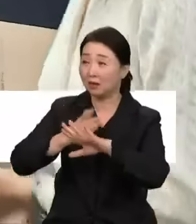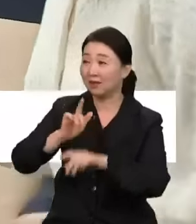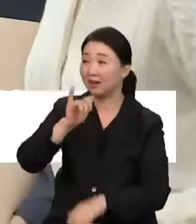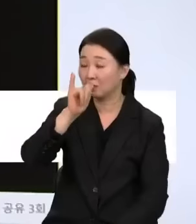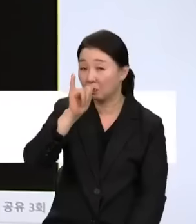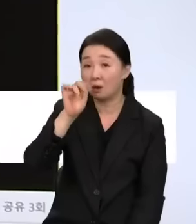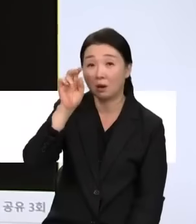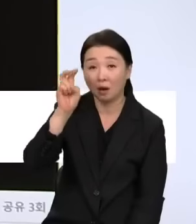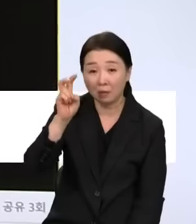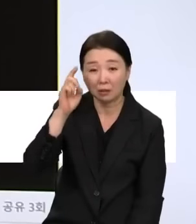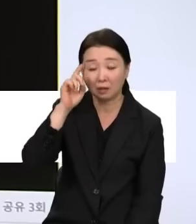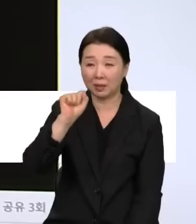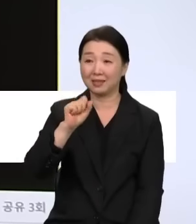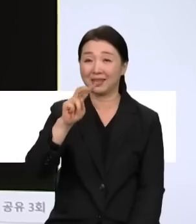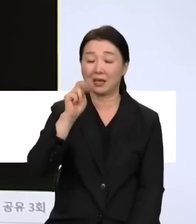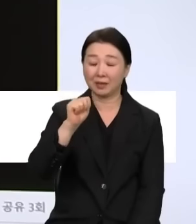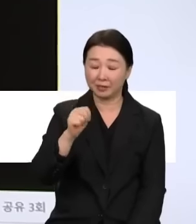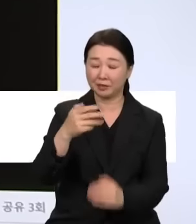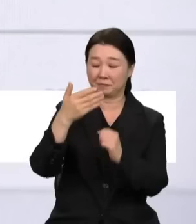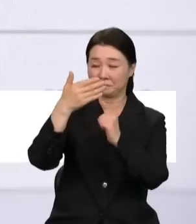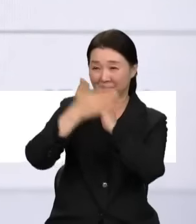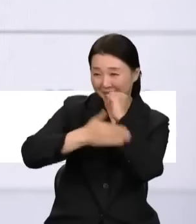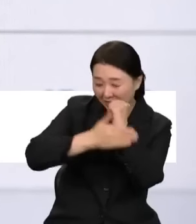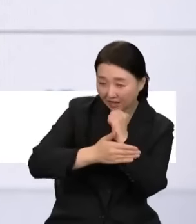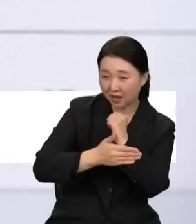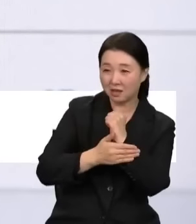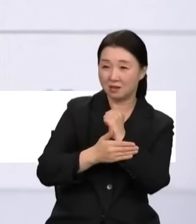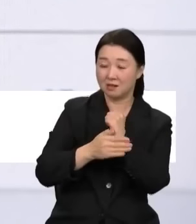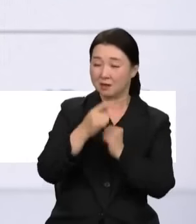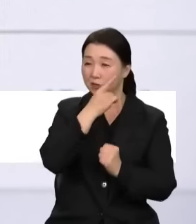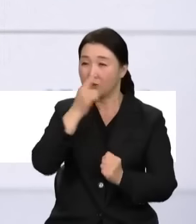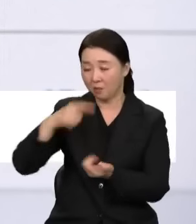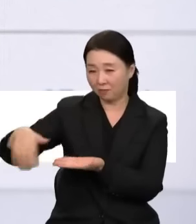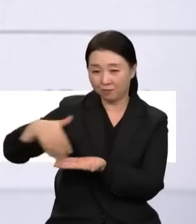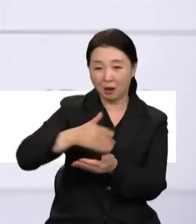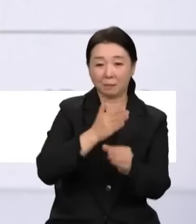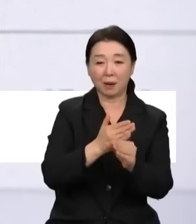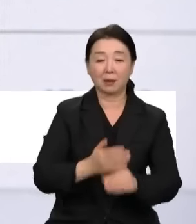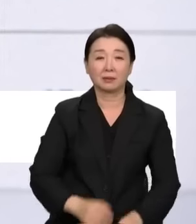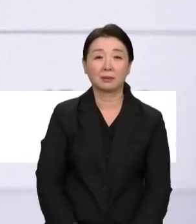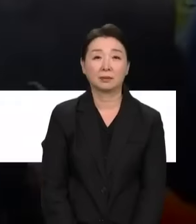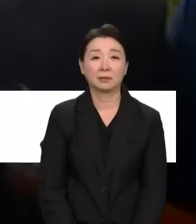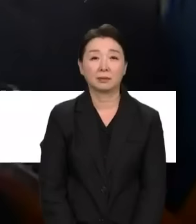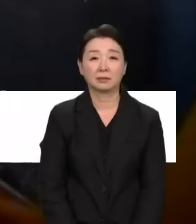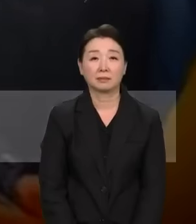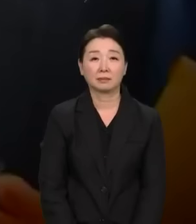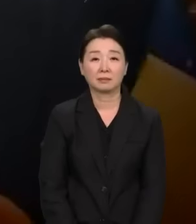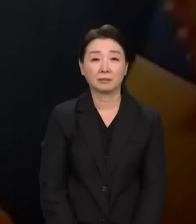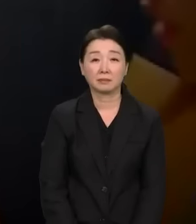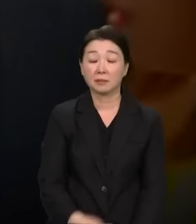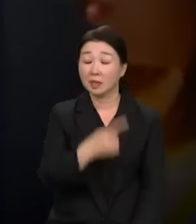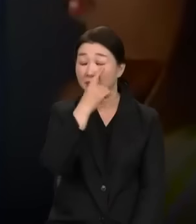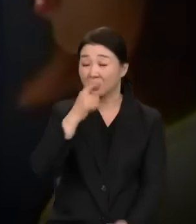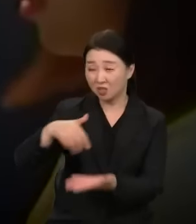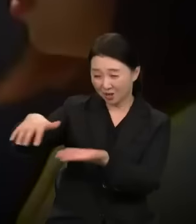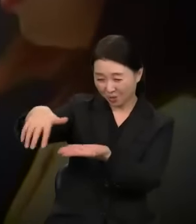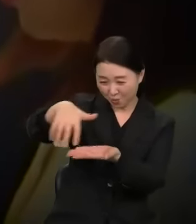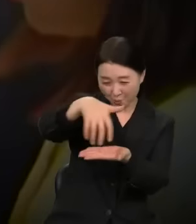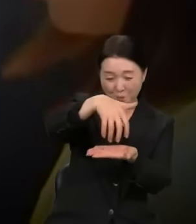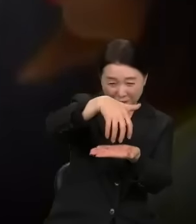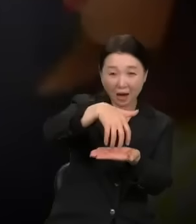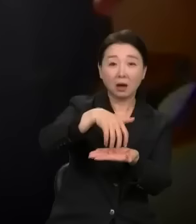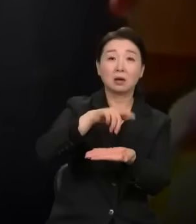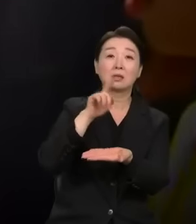보고 SNS 게시물과 사진 등 알리바이를 증명할 자료를 모으고 있는 걸로 알려졌습니다. 증거 자료가 확보되는 대로